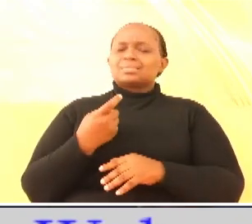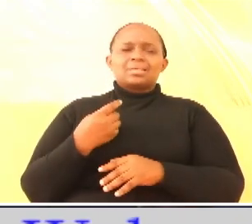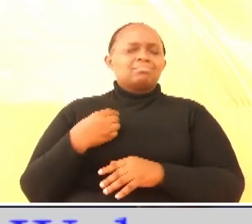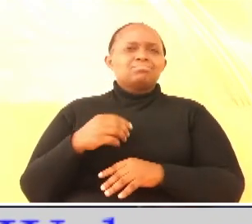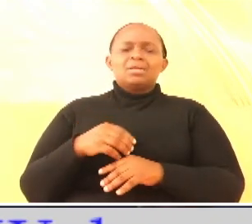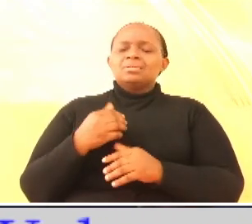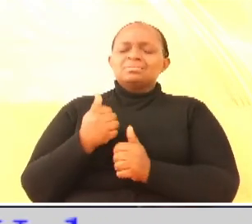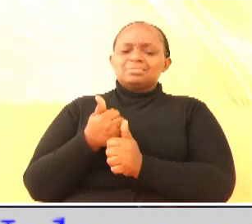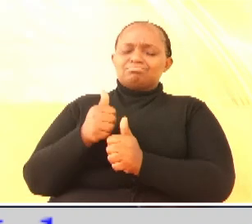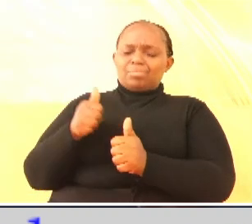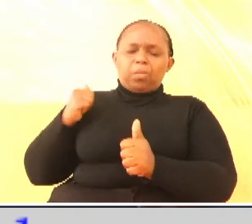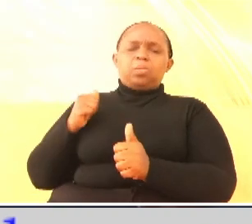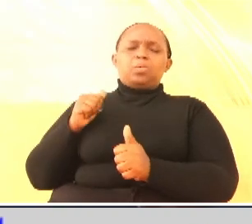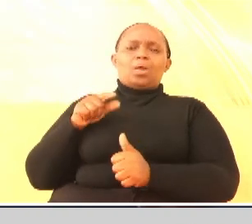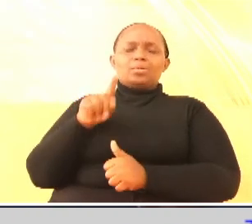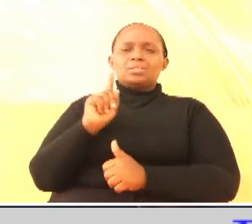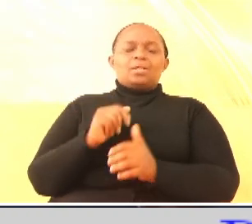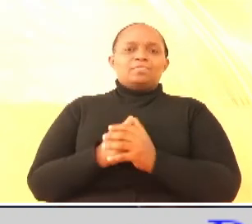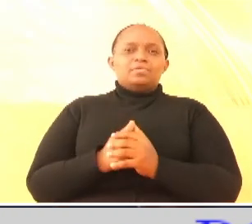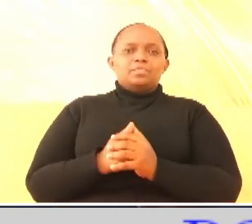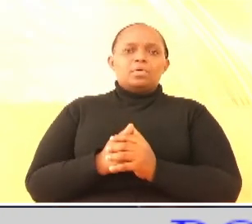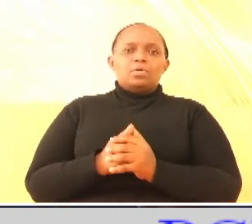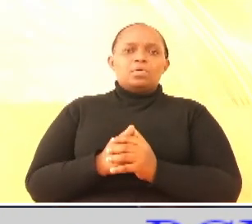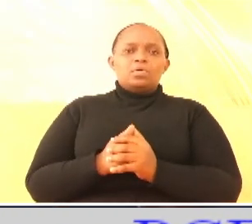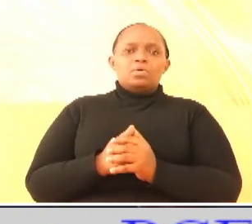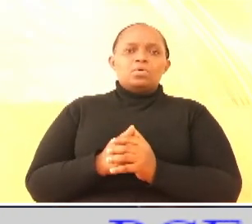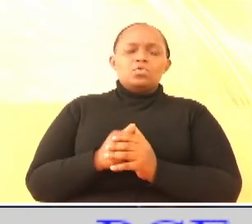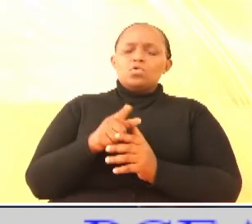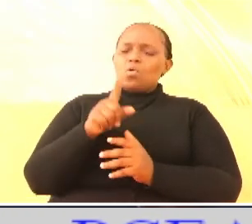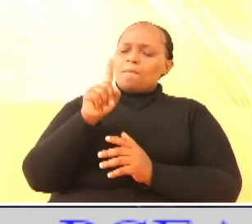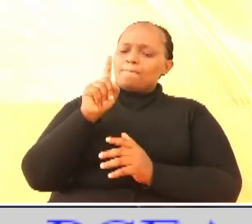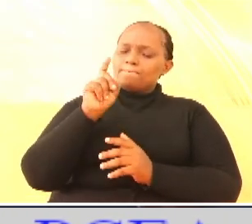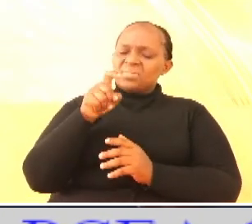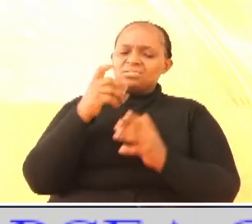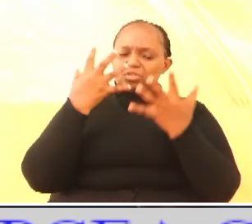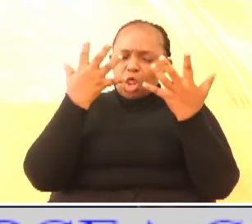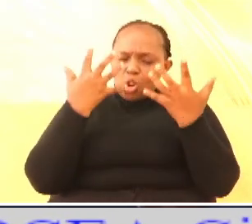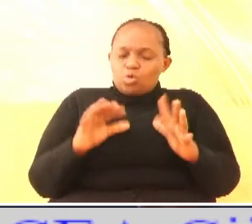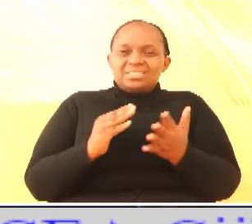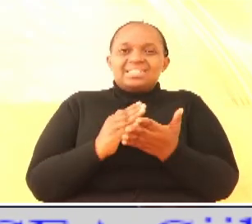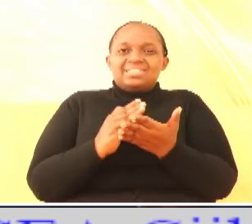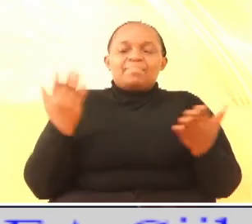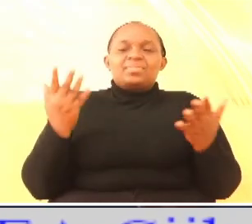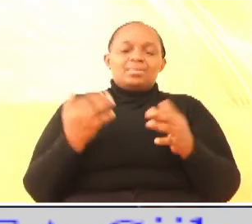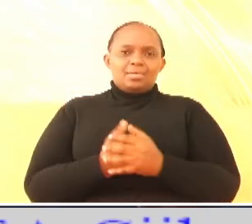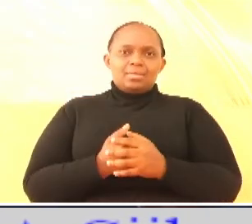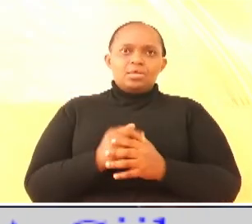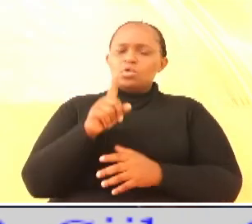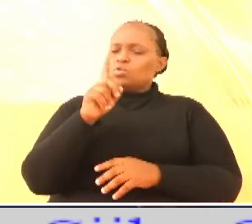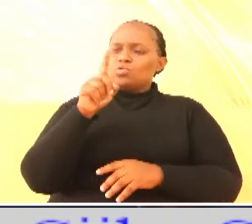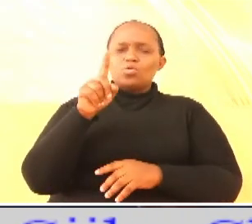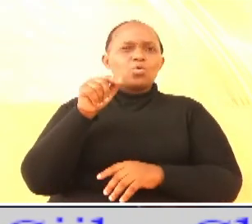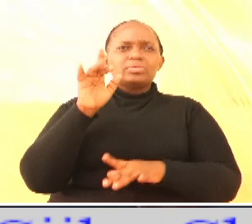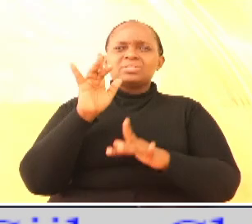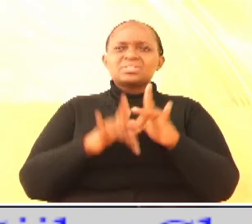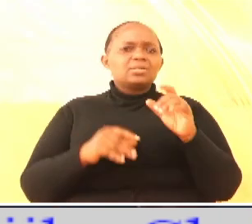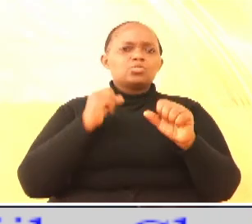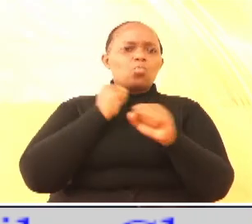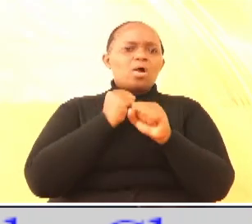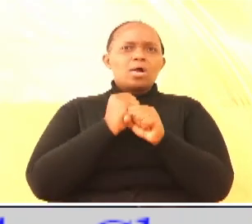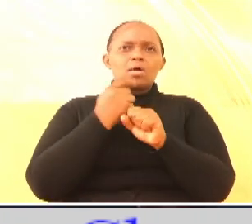deny yourself. Kuna kitu lazima upoteze. Amen? Huwezi kuwa unafanya kazi ya